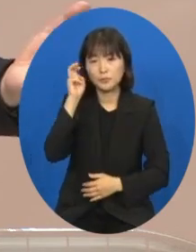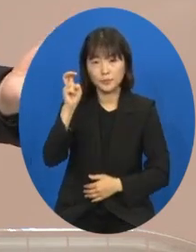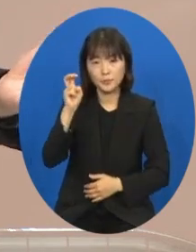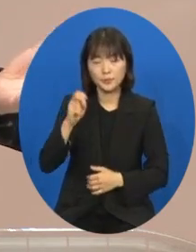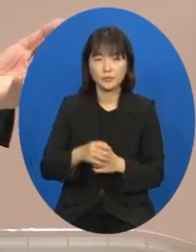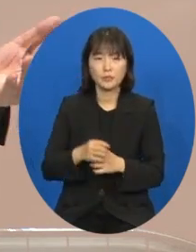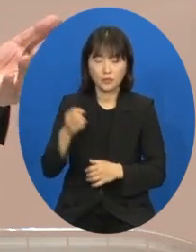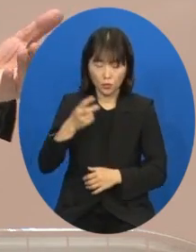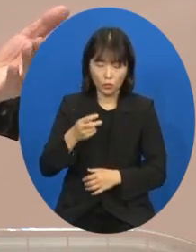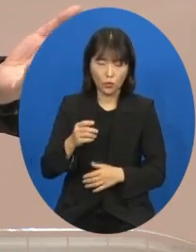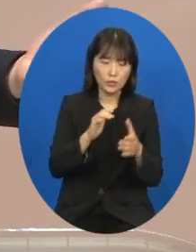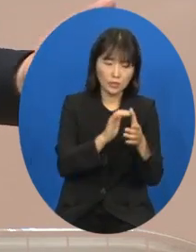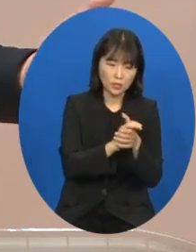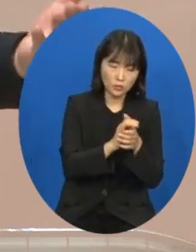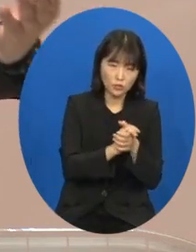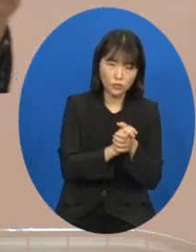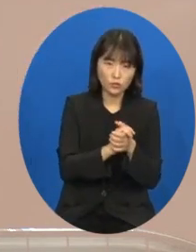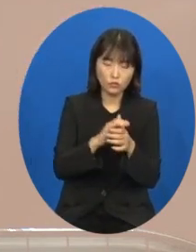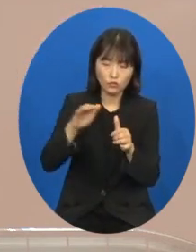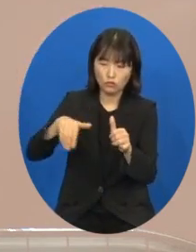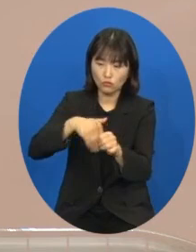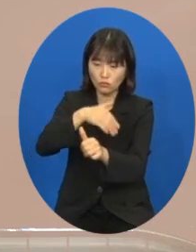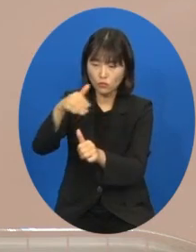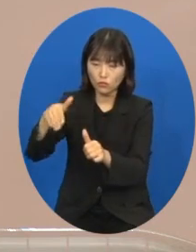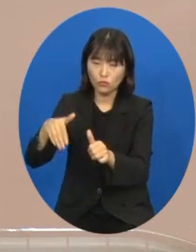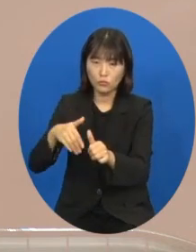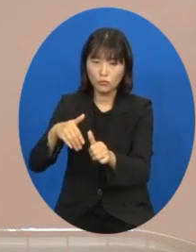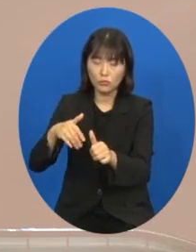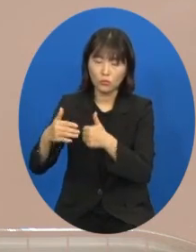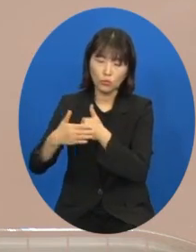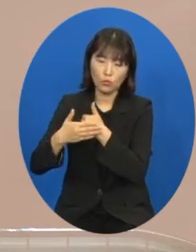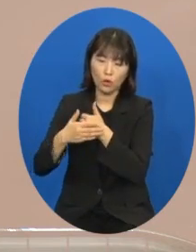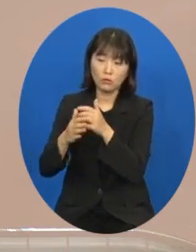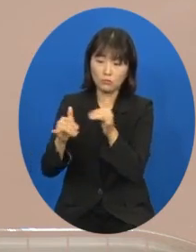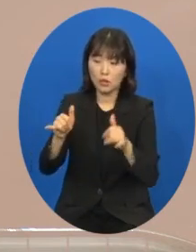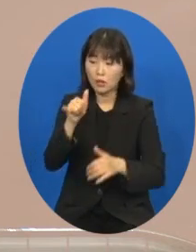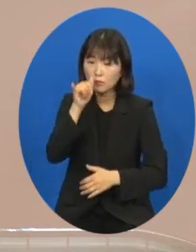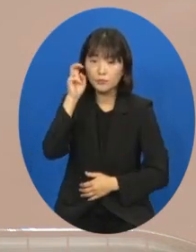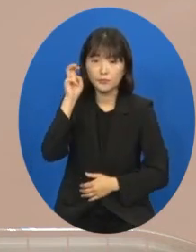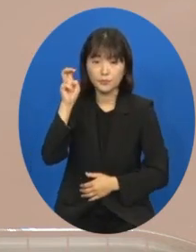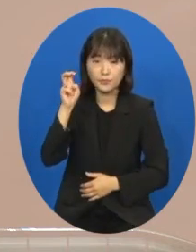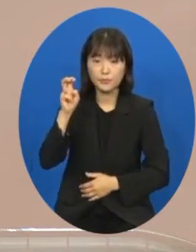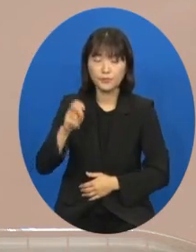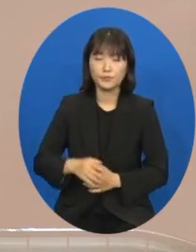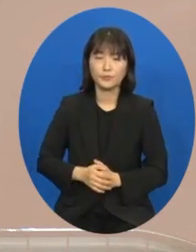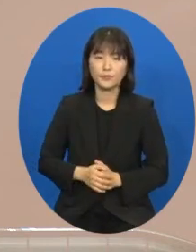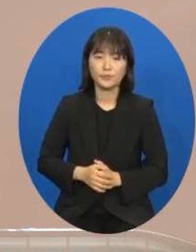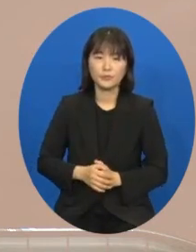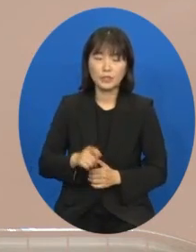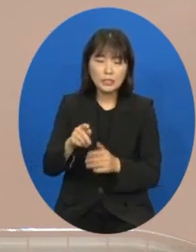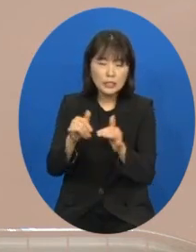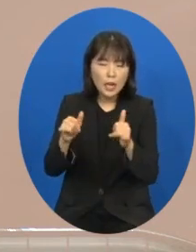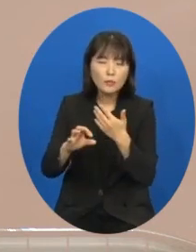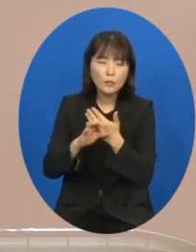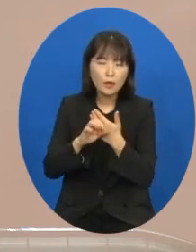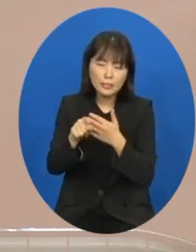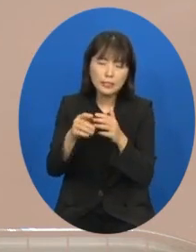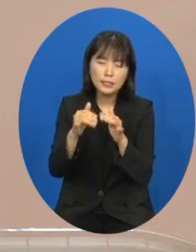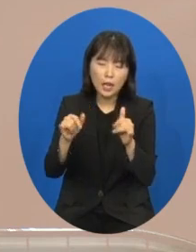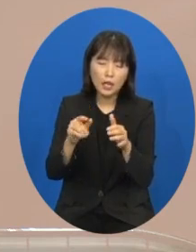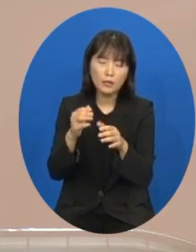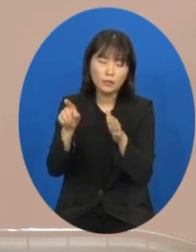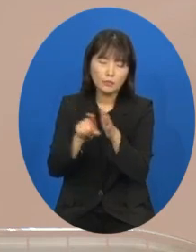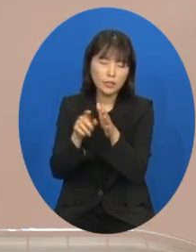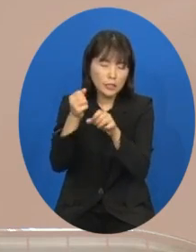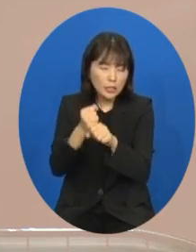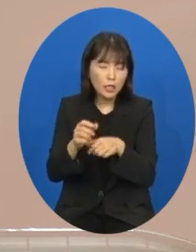여러분 친구나 주변에서 여러분을 도와주는 분이 있을 수 있어요. 그 사람이면 충분해.